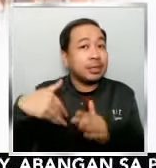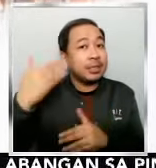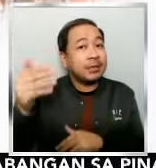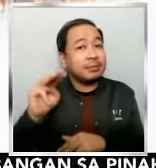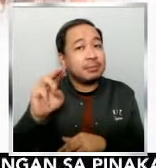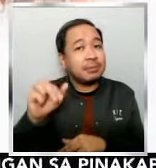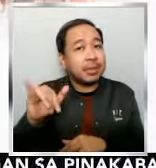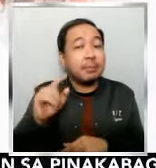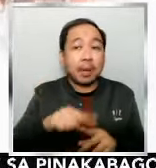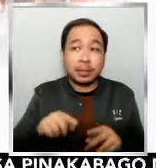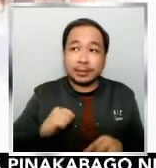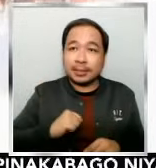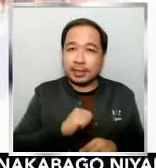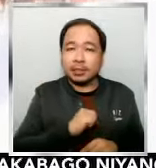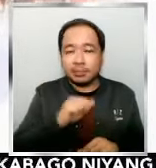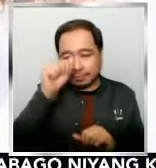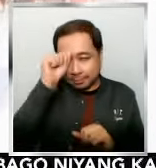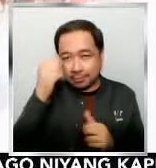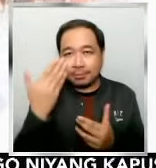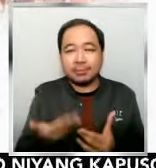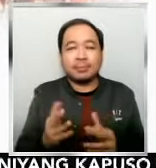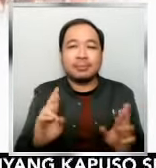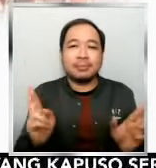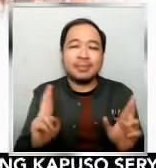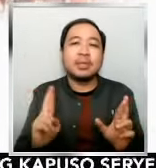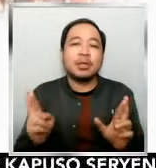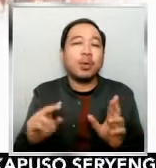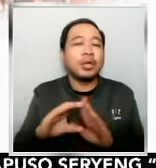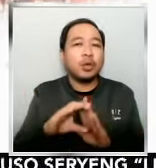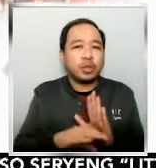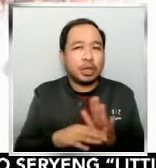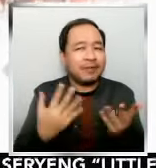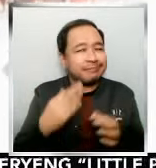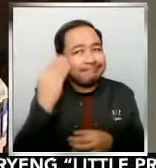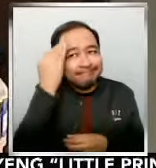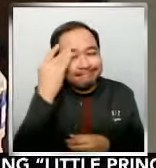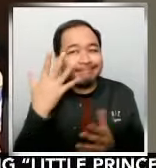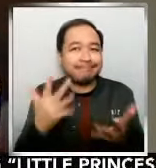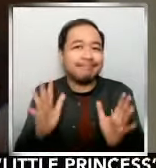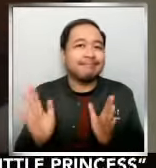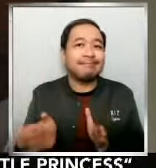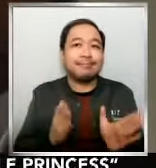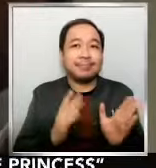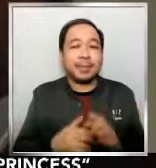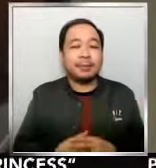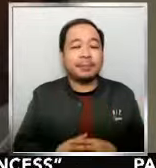Senado na sundin ang konstitusyon, na pag-isipan na raw nila ito at napaghandaan.